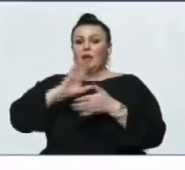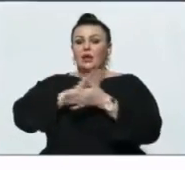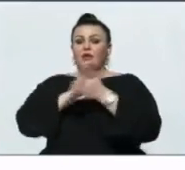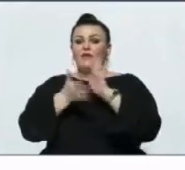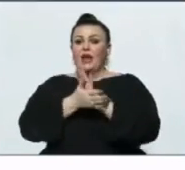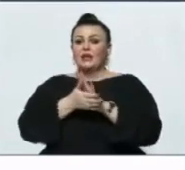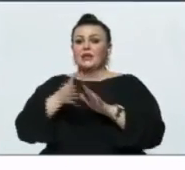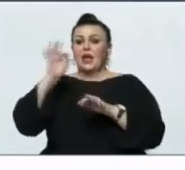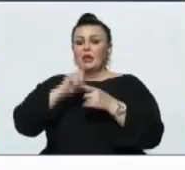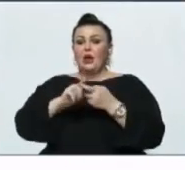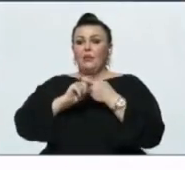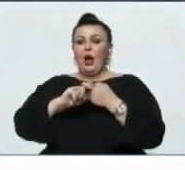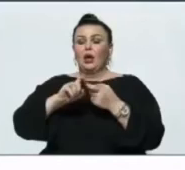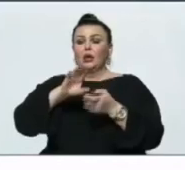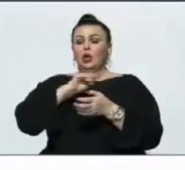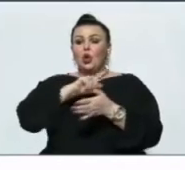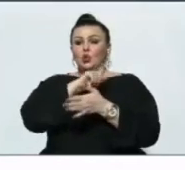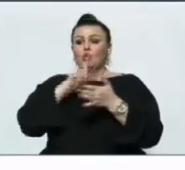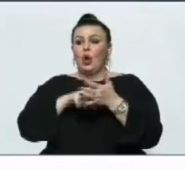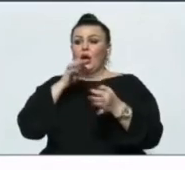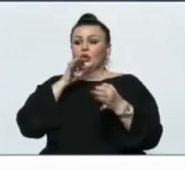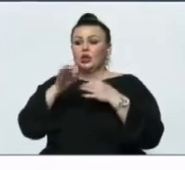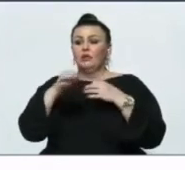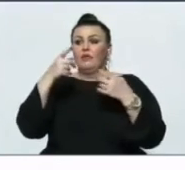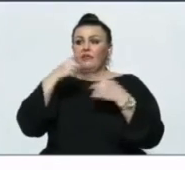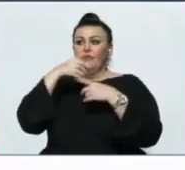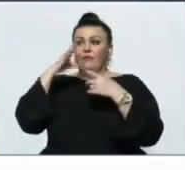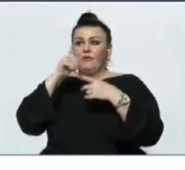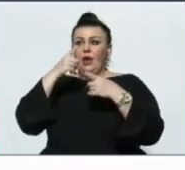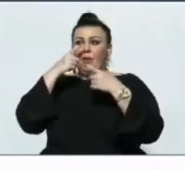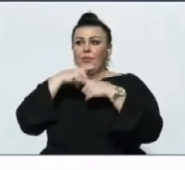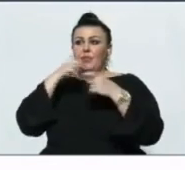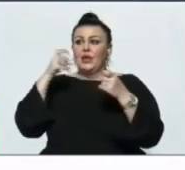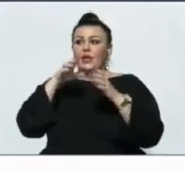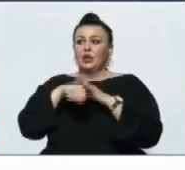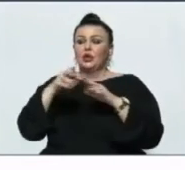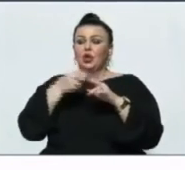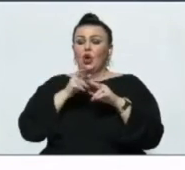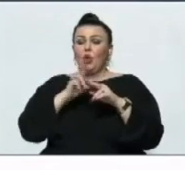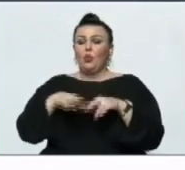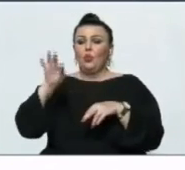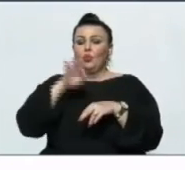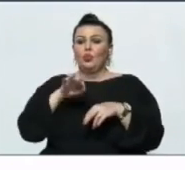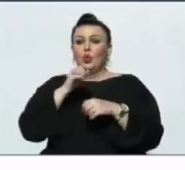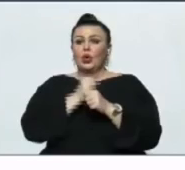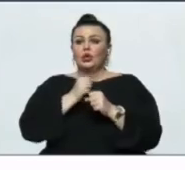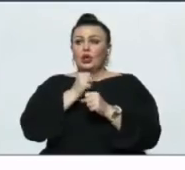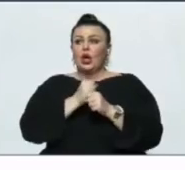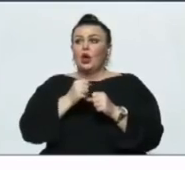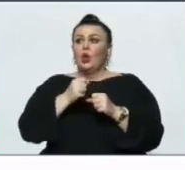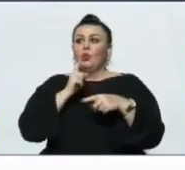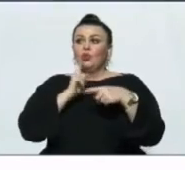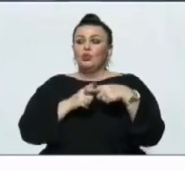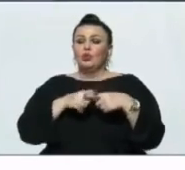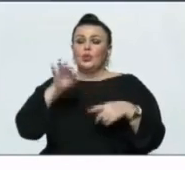bağlı sualı cavablandırdı və bildirdi ki, Bu istiqamətdə artıq müsbət nəticələr var